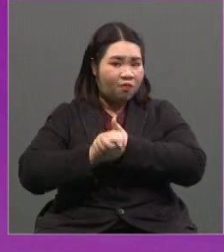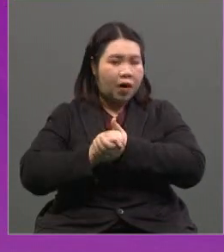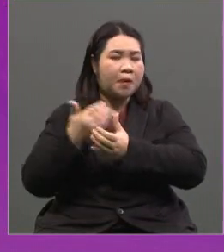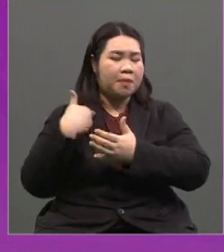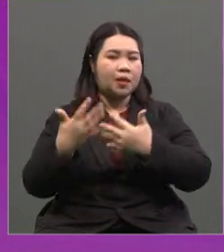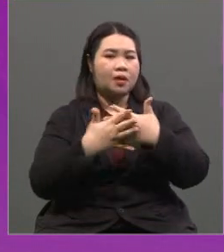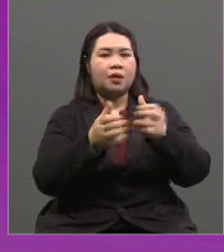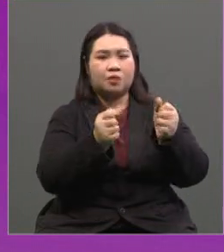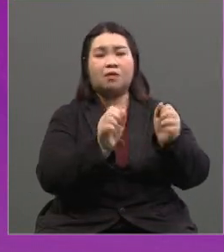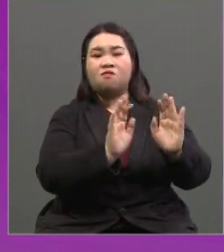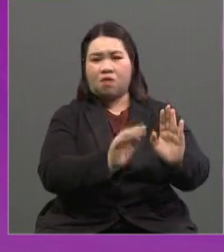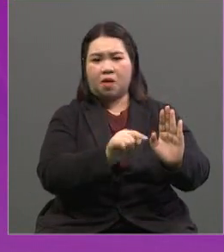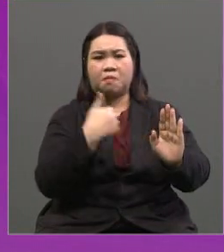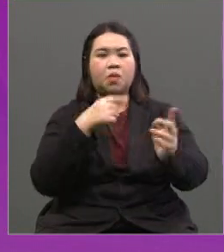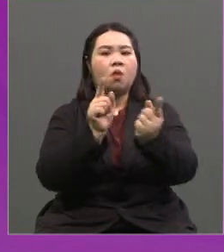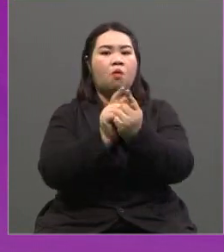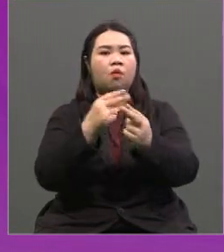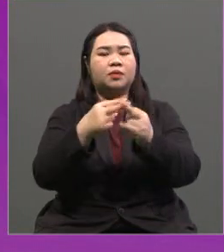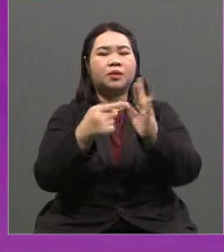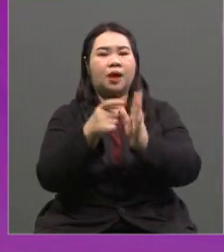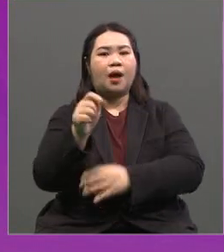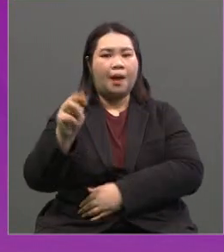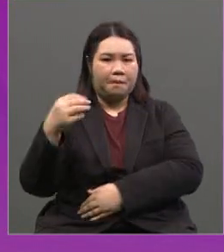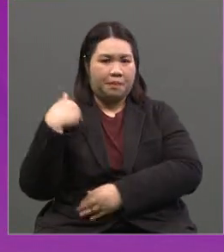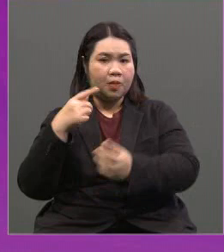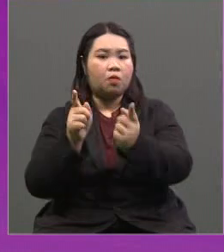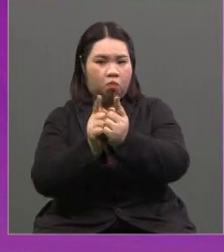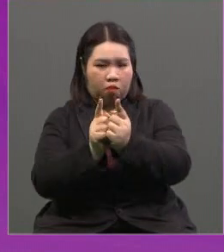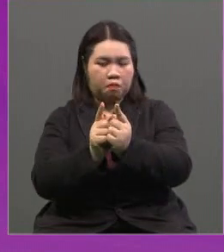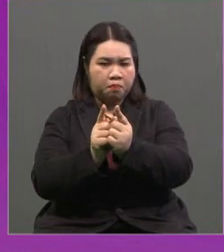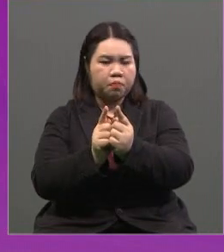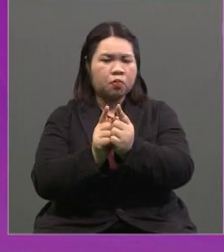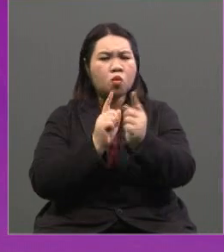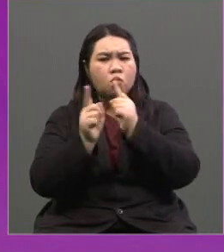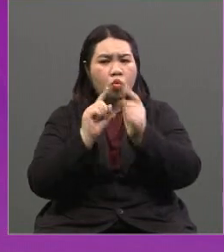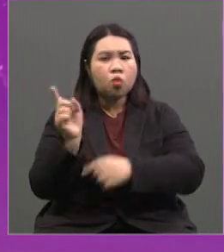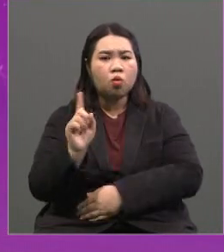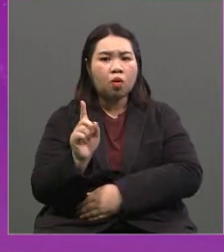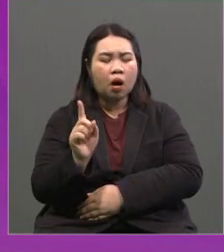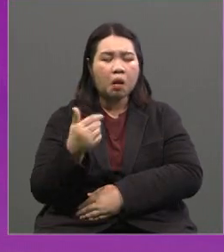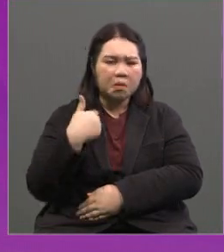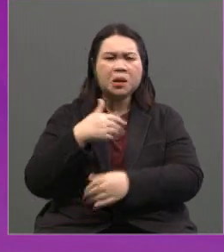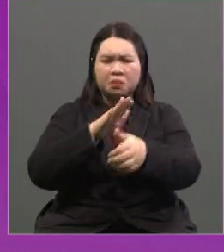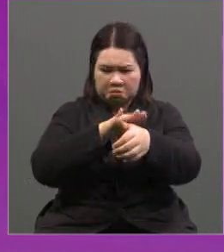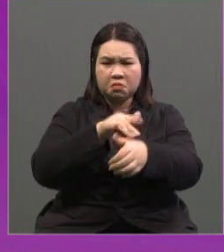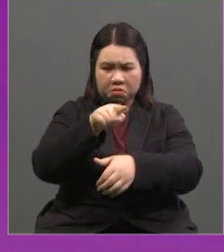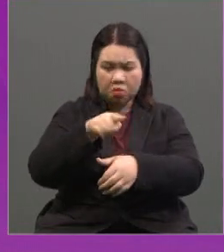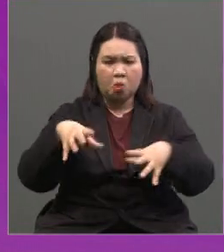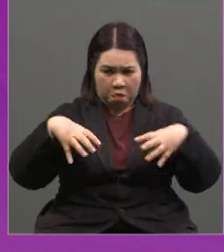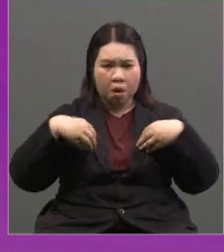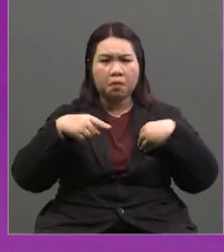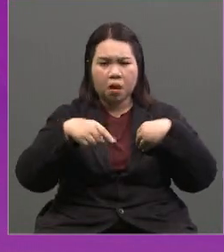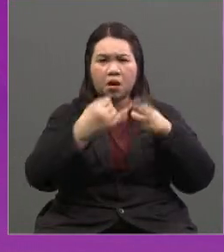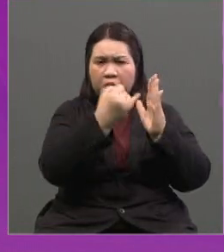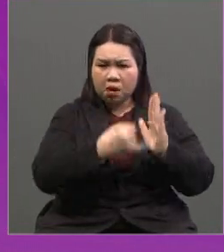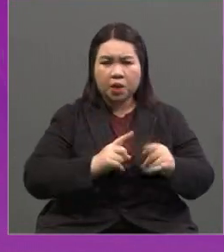คราวเนี่ยก็เข้าไปพบกับแอมในทัณฑสถานหญิงกลางค่ะเพื่อที่จะเข้าไปพูดคุยเกลี้ยกล่อมให้รับสารภาพในคดีที่เกิ